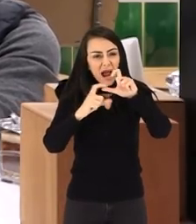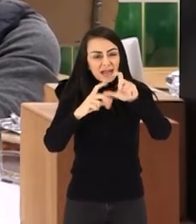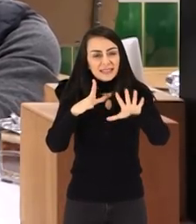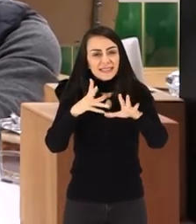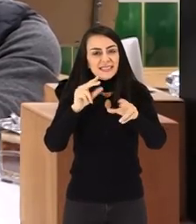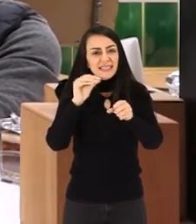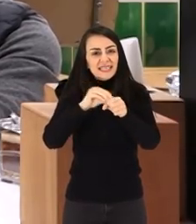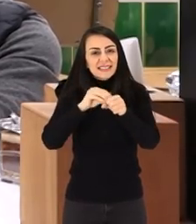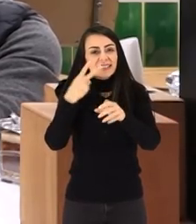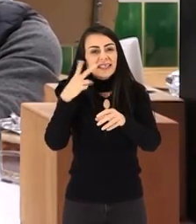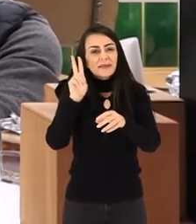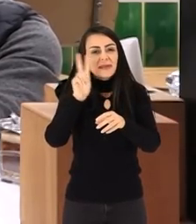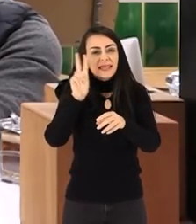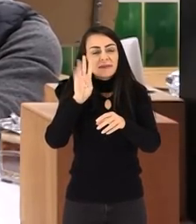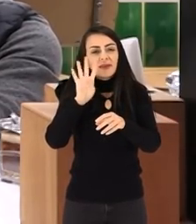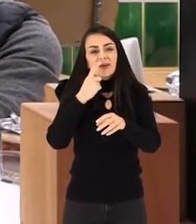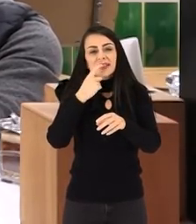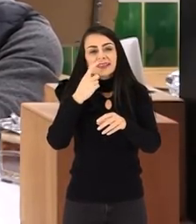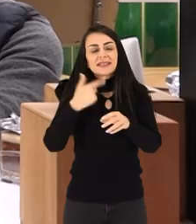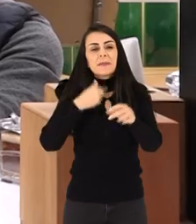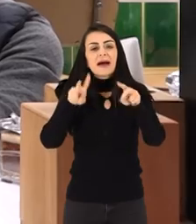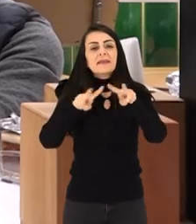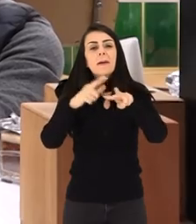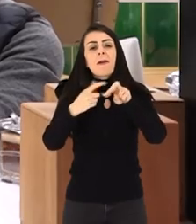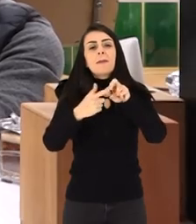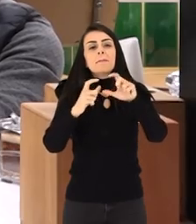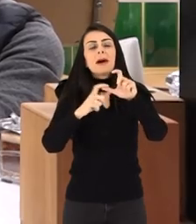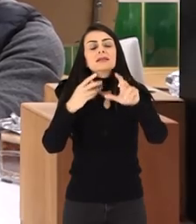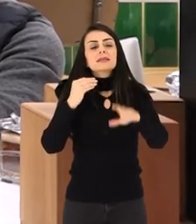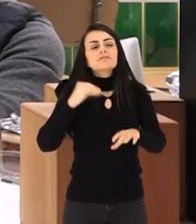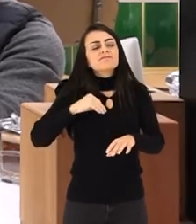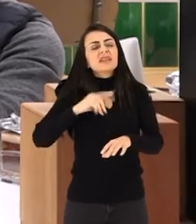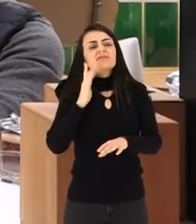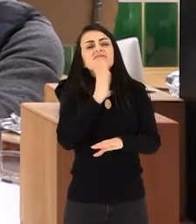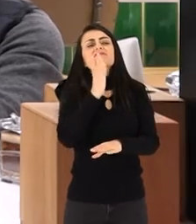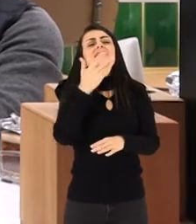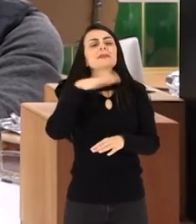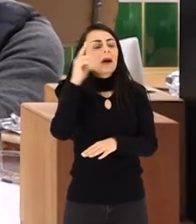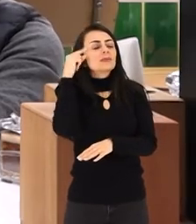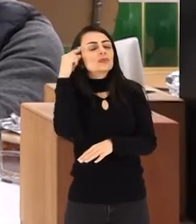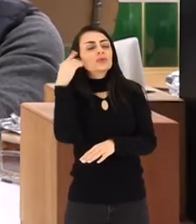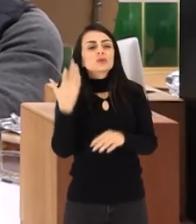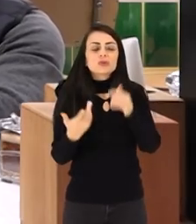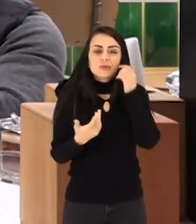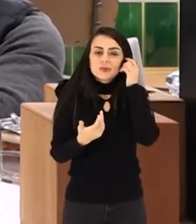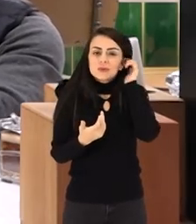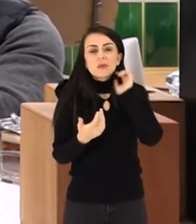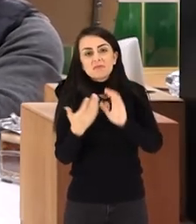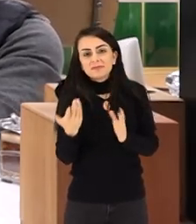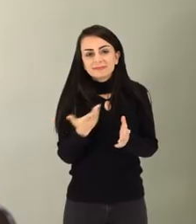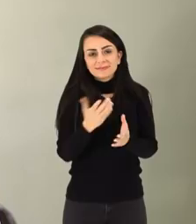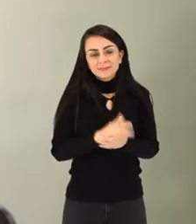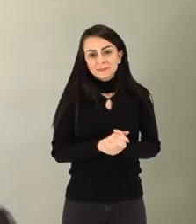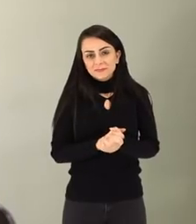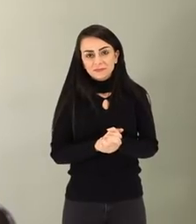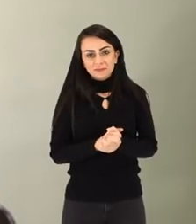misin? 2024. Sanırım gitmem. Sanırım gitmem. Ben de yani düşündüm. Ben hayatta hani, gitmem. Sanmam, evet, da ya, ben